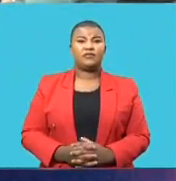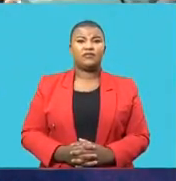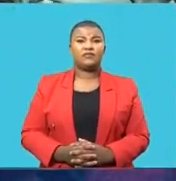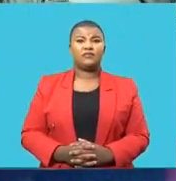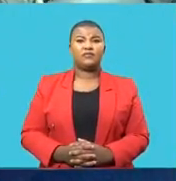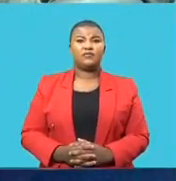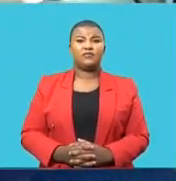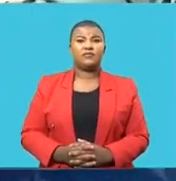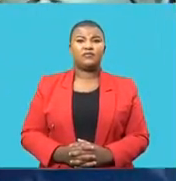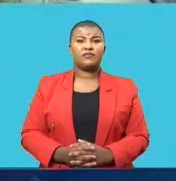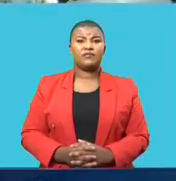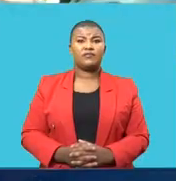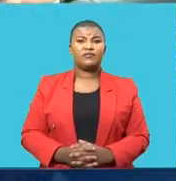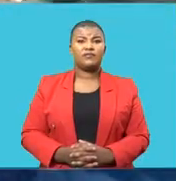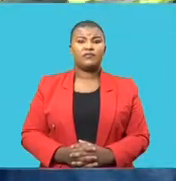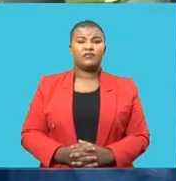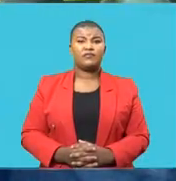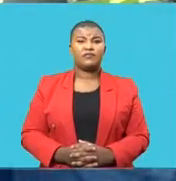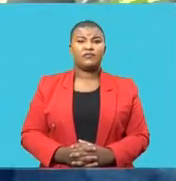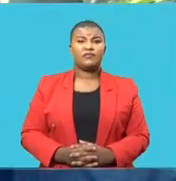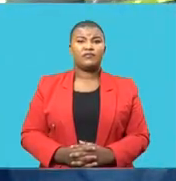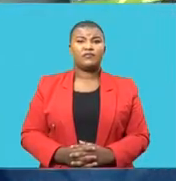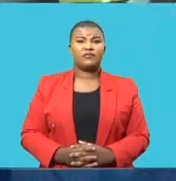zeSoweto TV, ngingujabulani Ntsele, ngiseGoli.